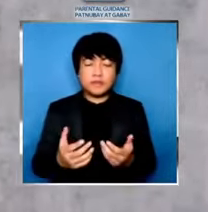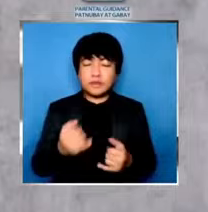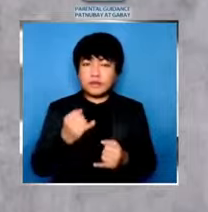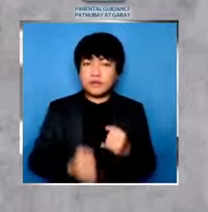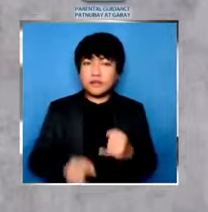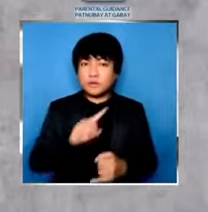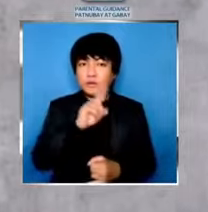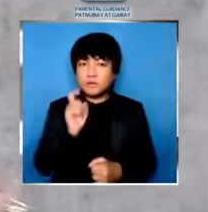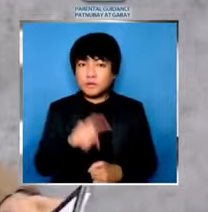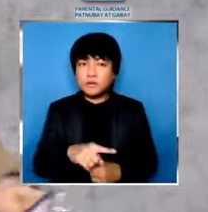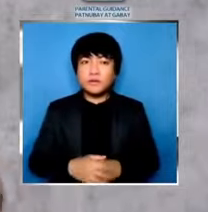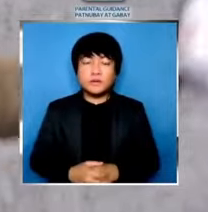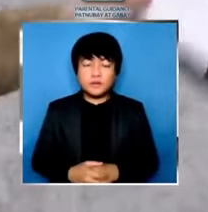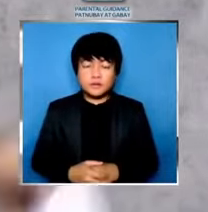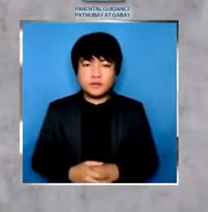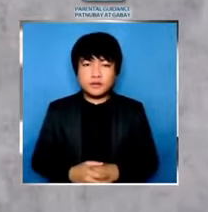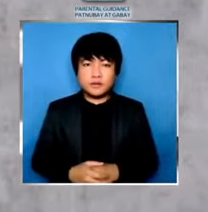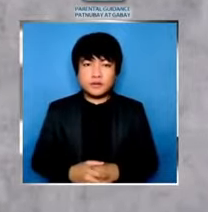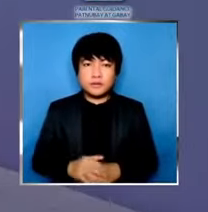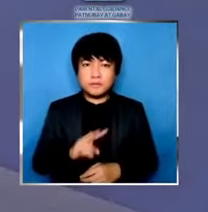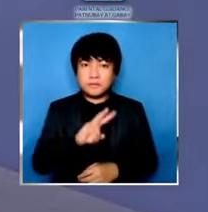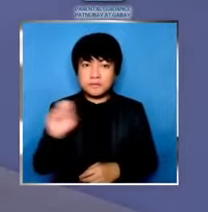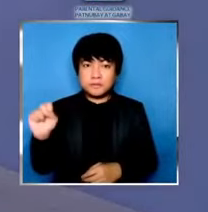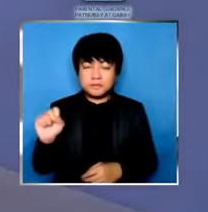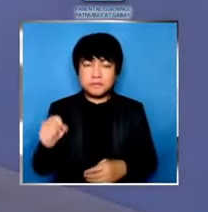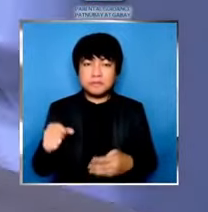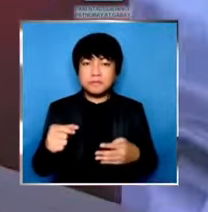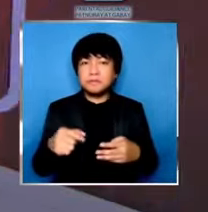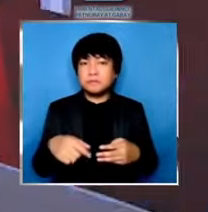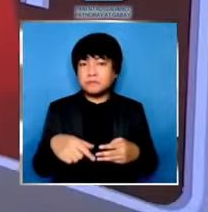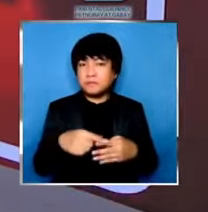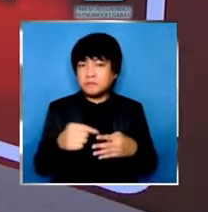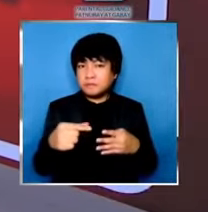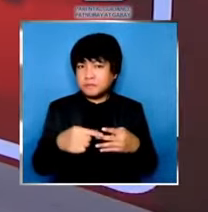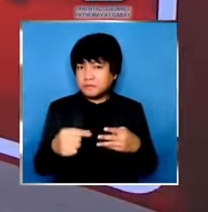round. Anong kategory yan? Padamdam! Go!